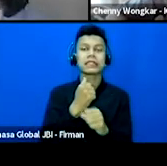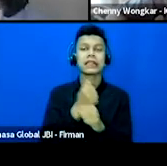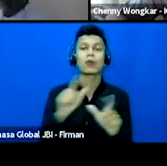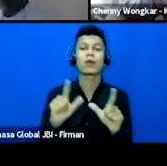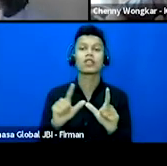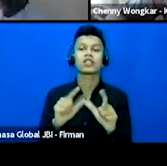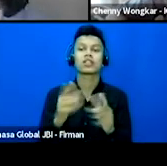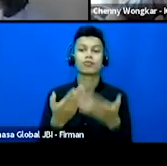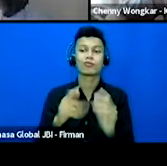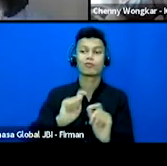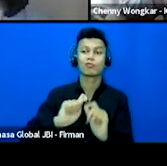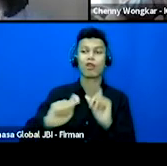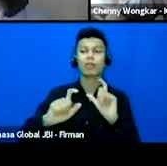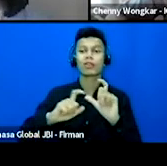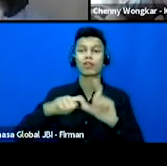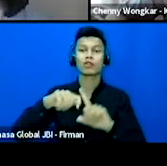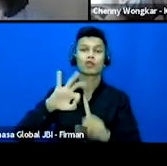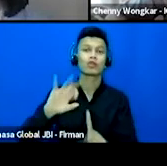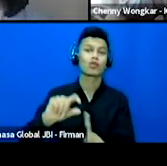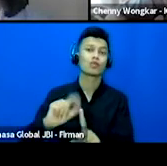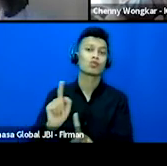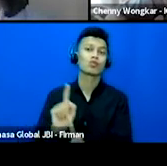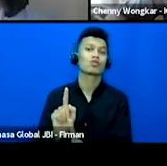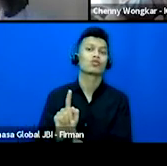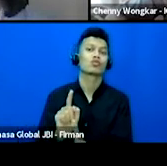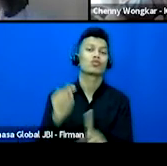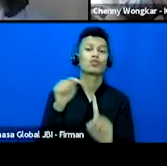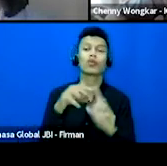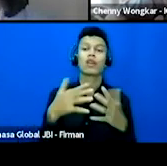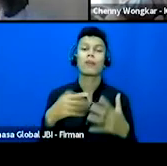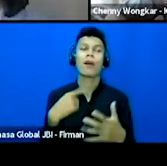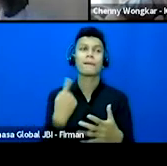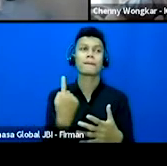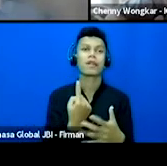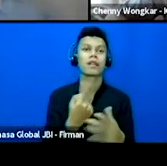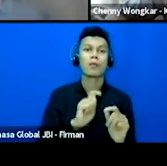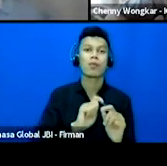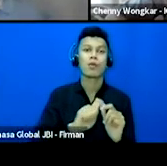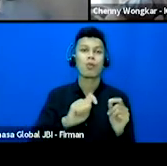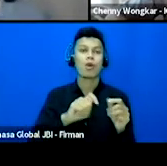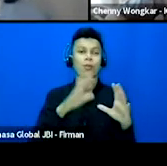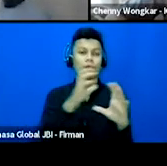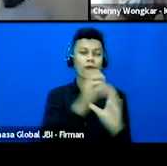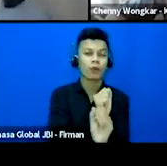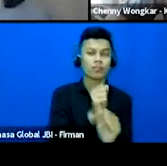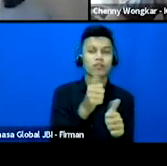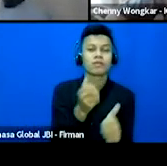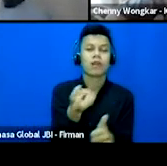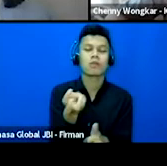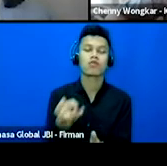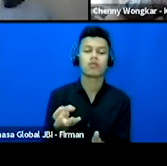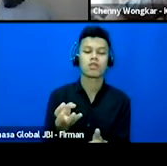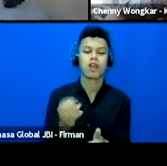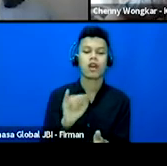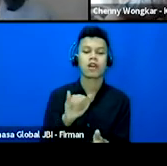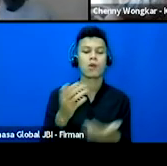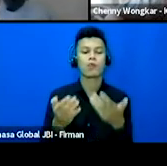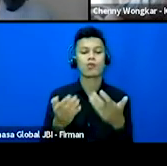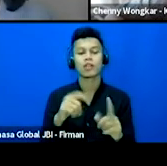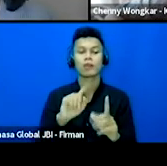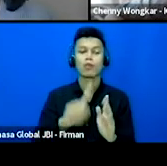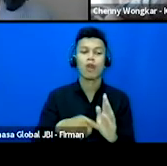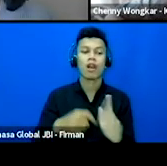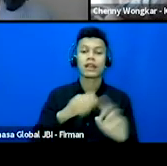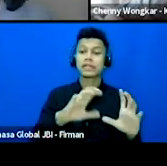cukup aja dulu ya saya untuk memudahkan kita dalam membuat lebih fokus kita lihat apakah modern sektor